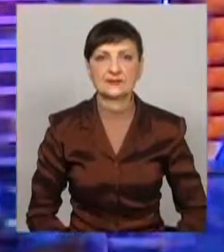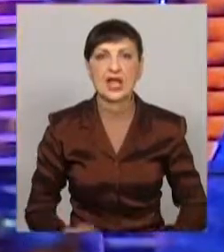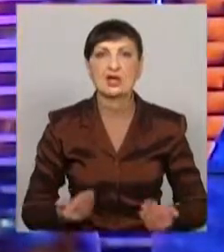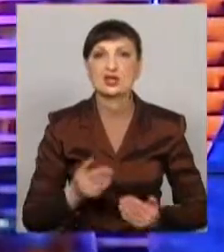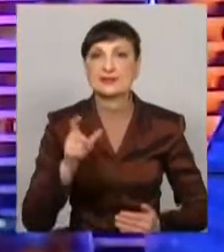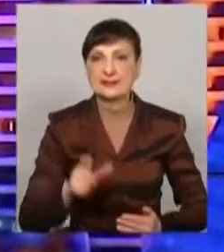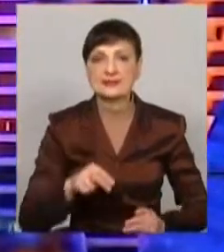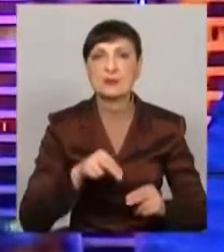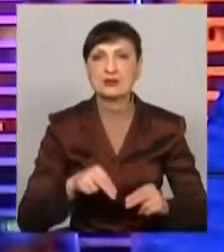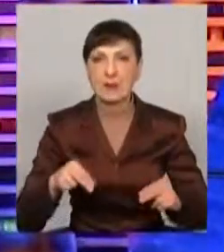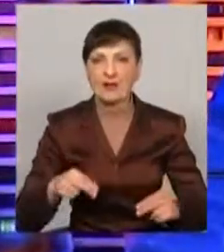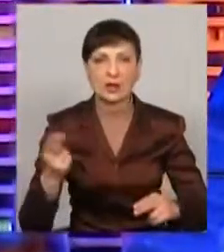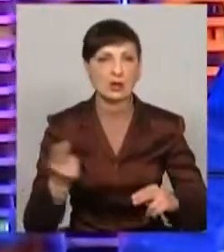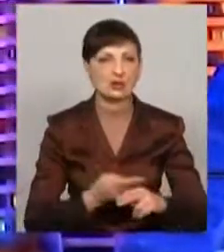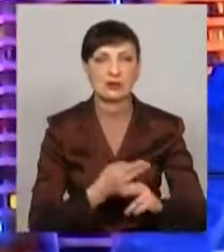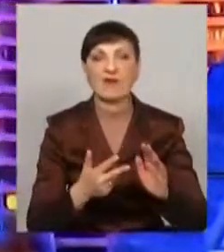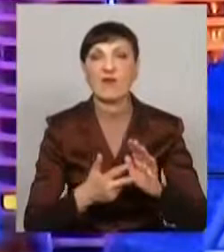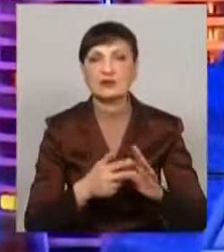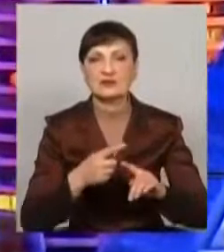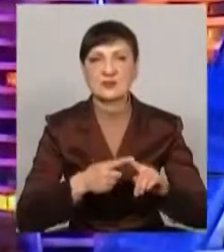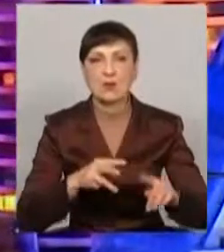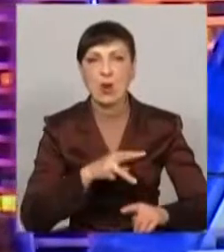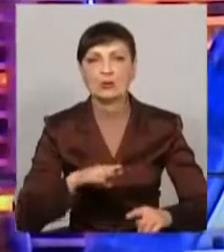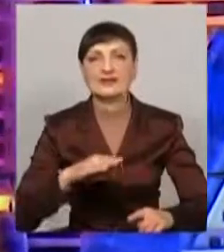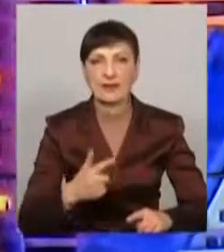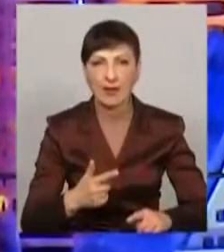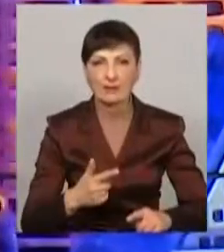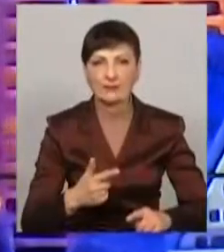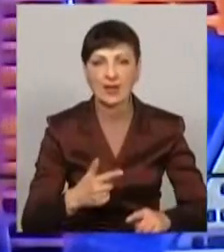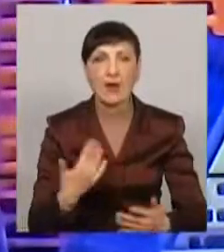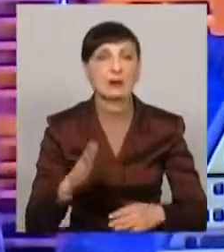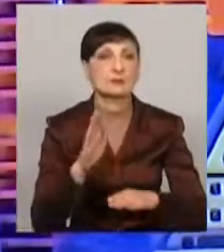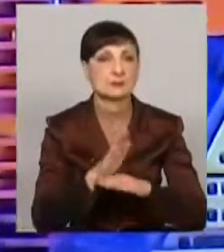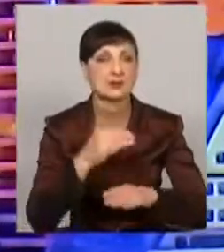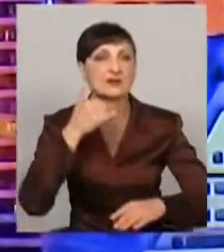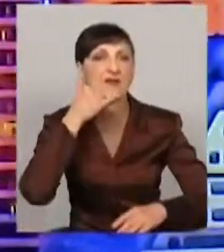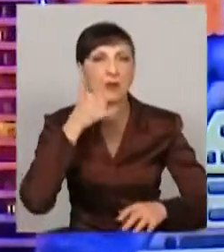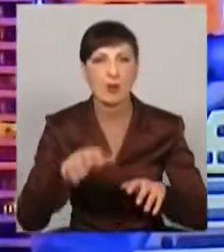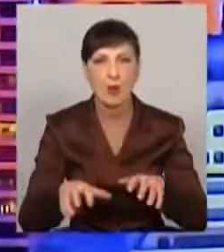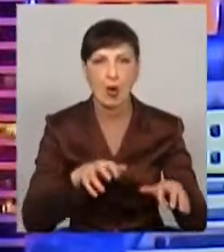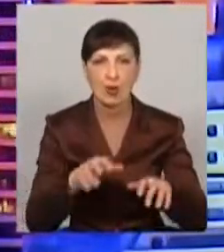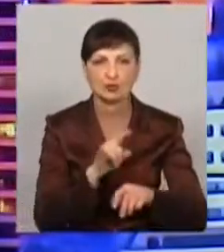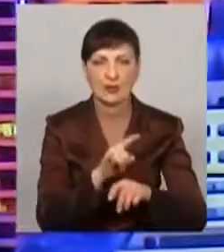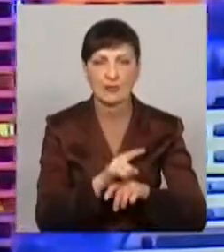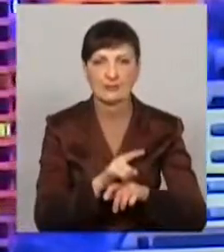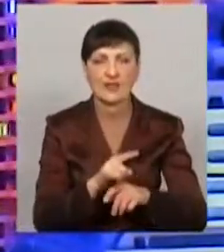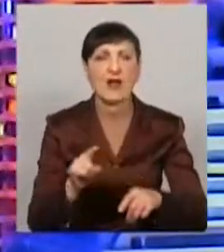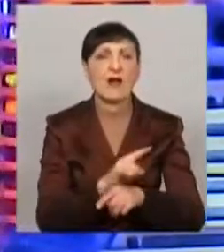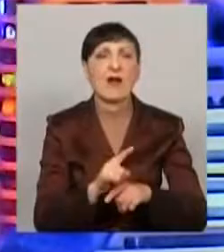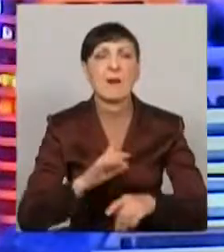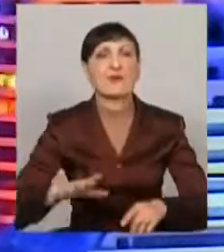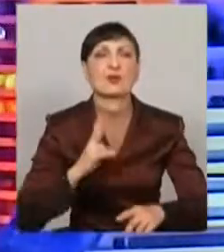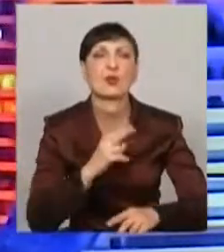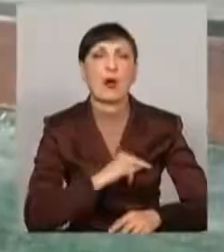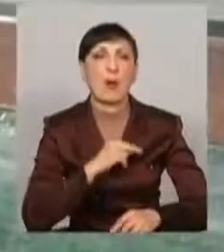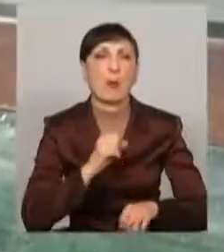Жительница Петропавловска лишилась 8,5 миллионов тенге, следуя указаниям телефонных мошенников. Лжесотрудники банка